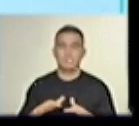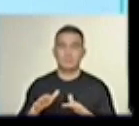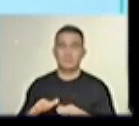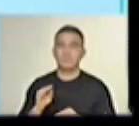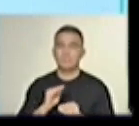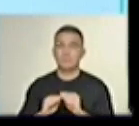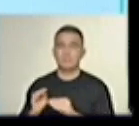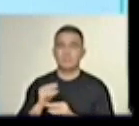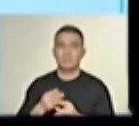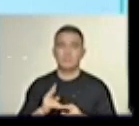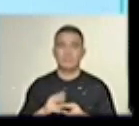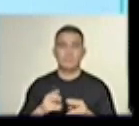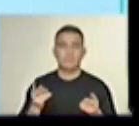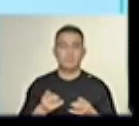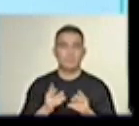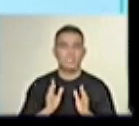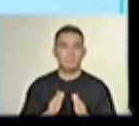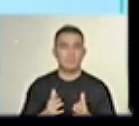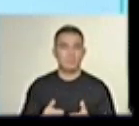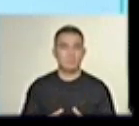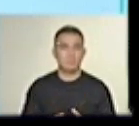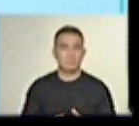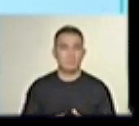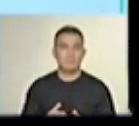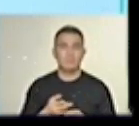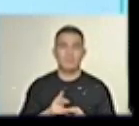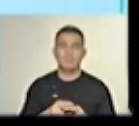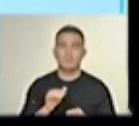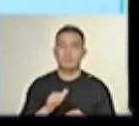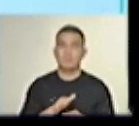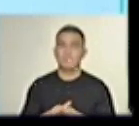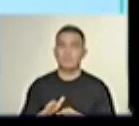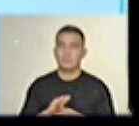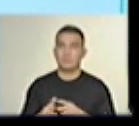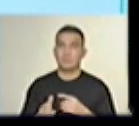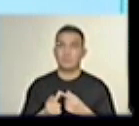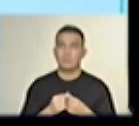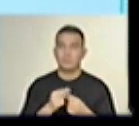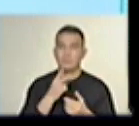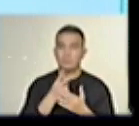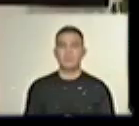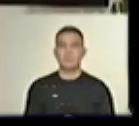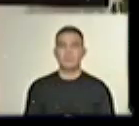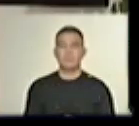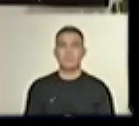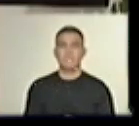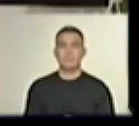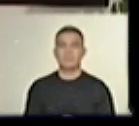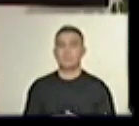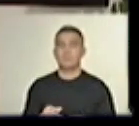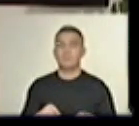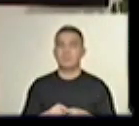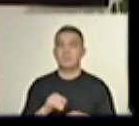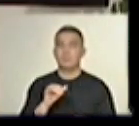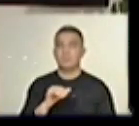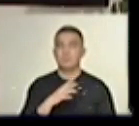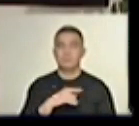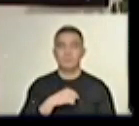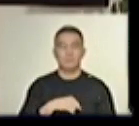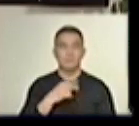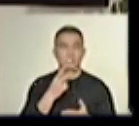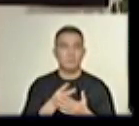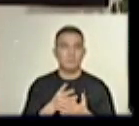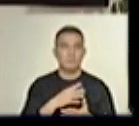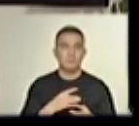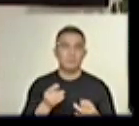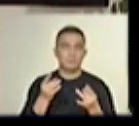ifodani hisoblashimiz kerak bo'ladi. Keling bu topshiriqni ham birgalikda doskada bajaramiz. Bu ko'rinishdagi ifodani avval